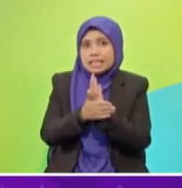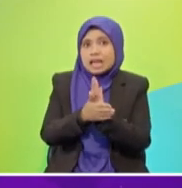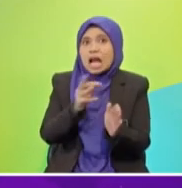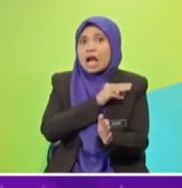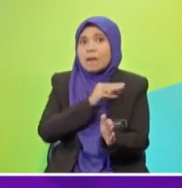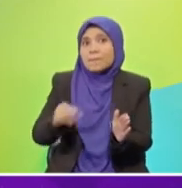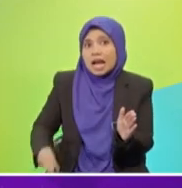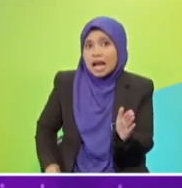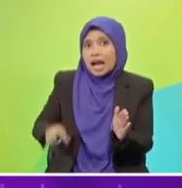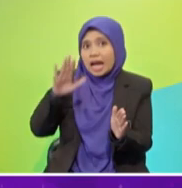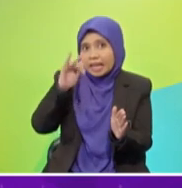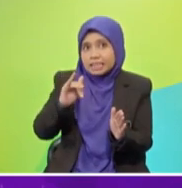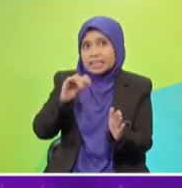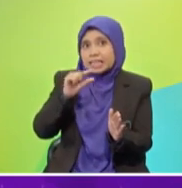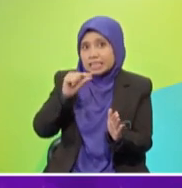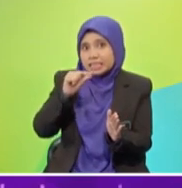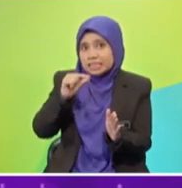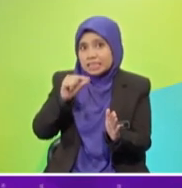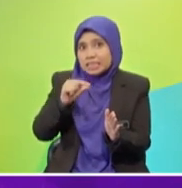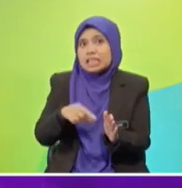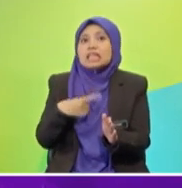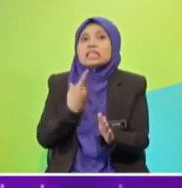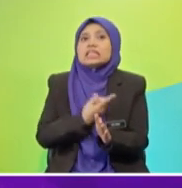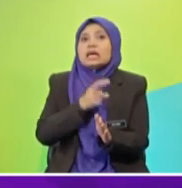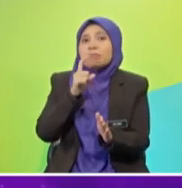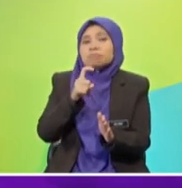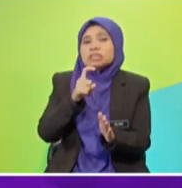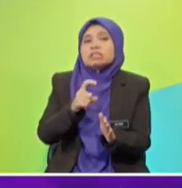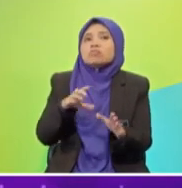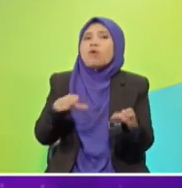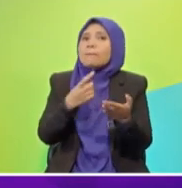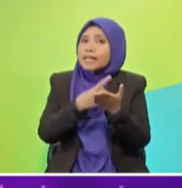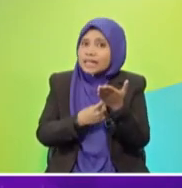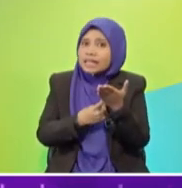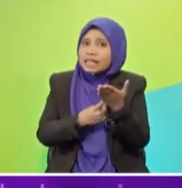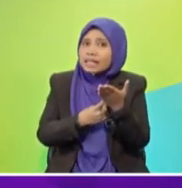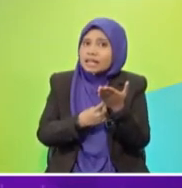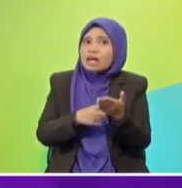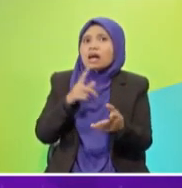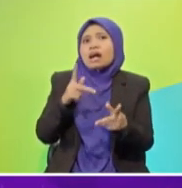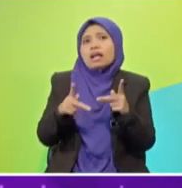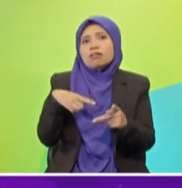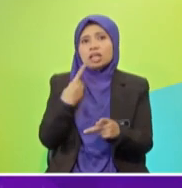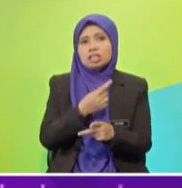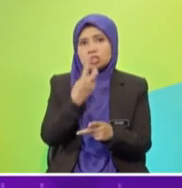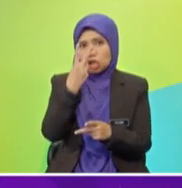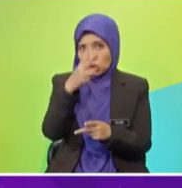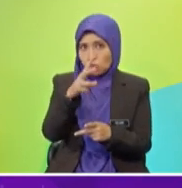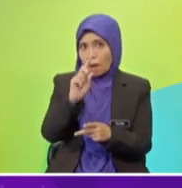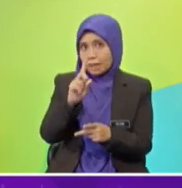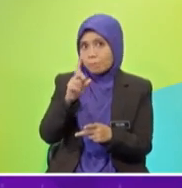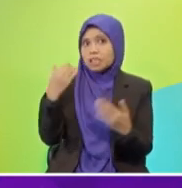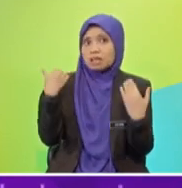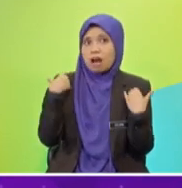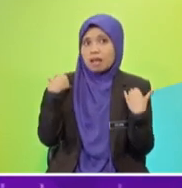berlaku di tempat awam Apakah tidak kaya perlu kita ambil ulur kan bantuan mana-mana berlaku pun tetap yang penting yang